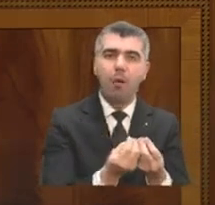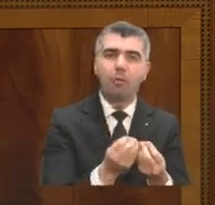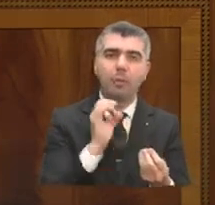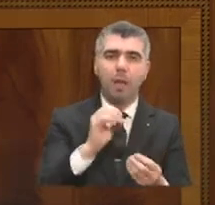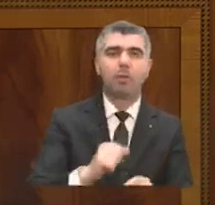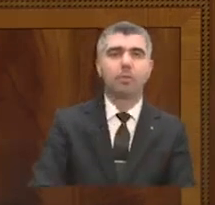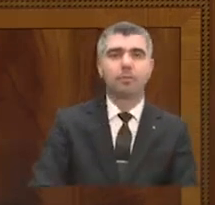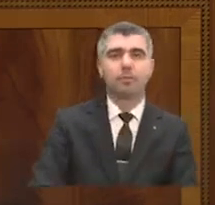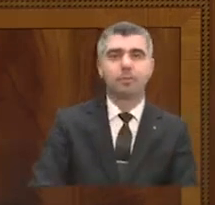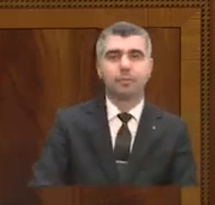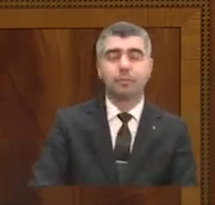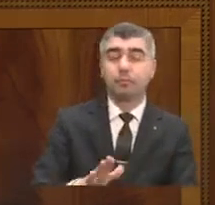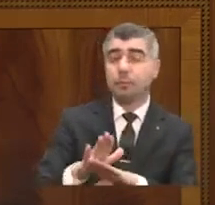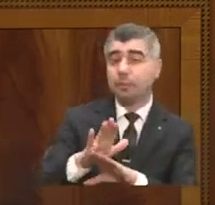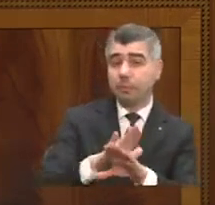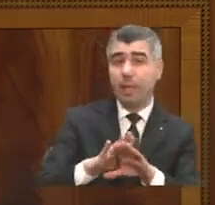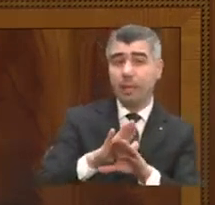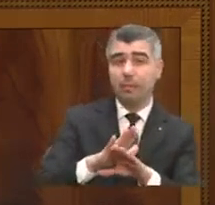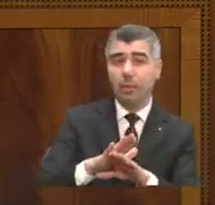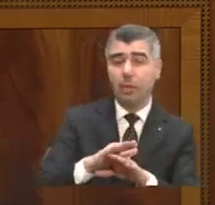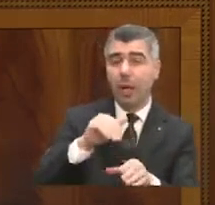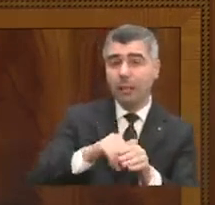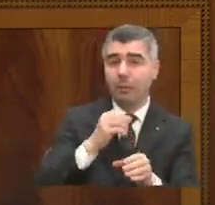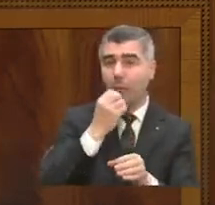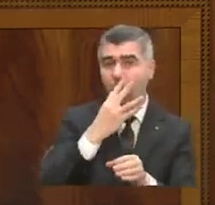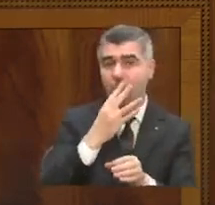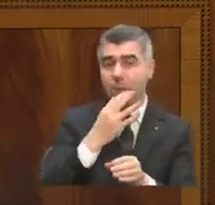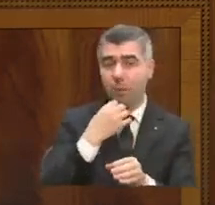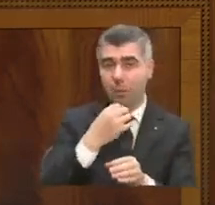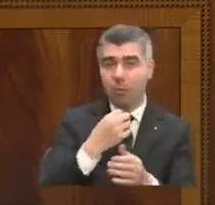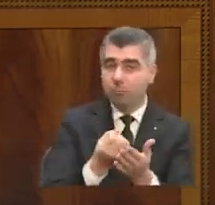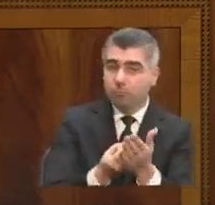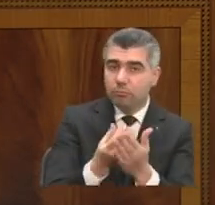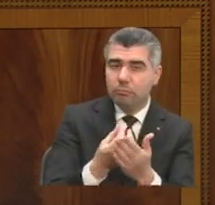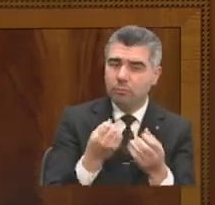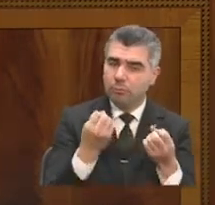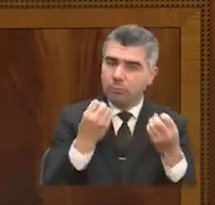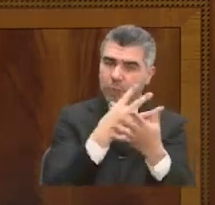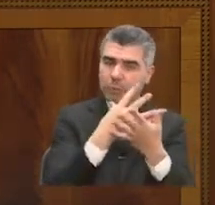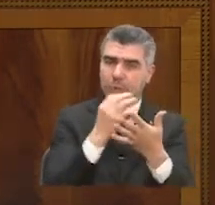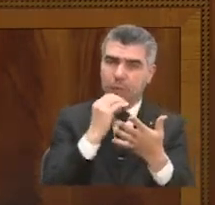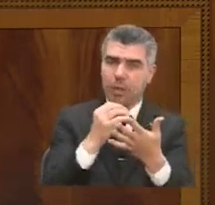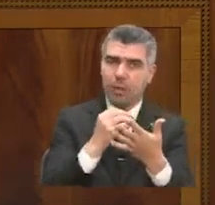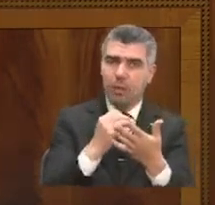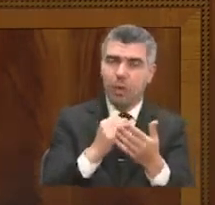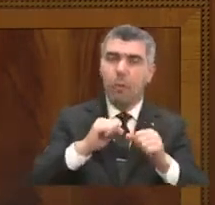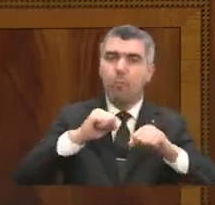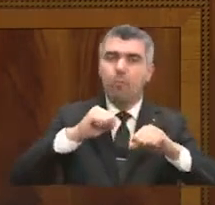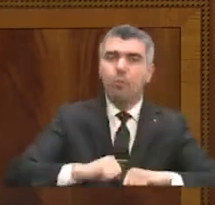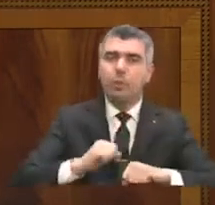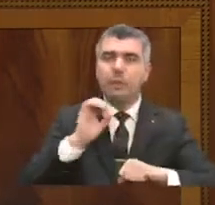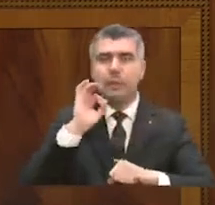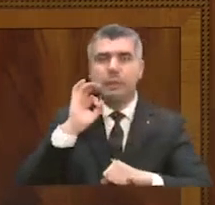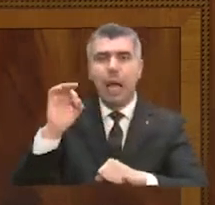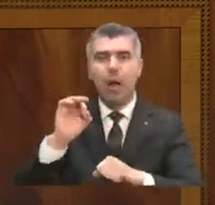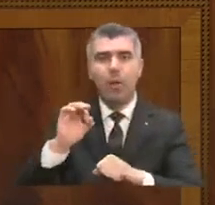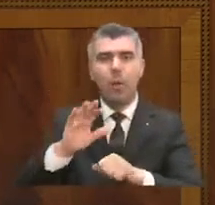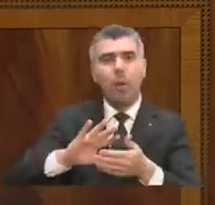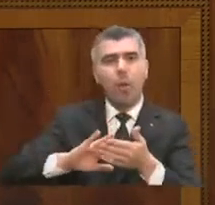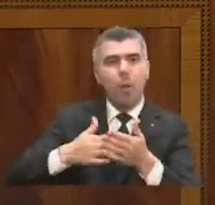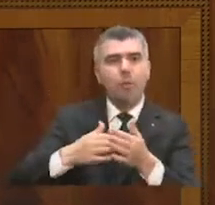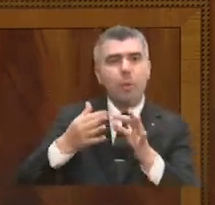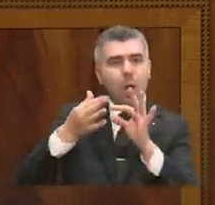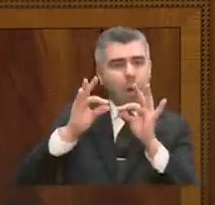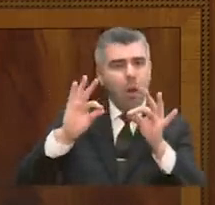الشامل. اسمحوا لنا في فريقنا بأن نعبر لكم عن استغرابنا بأن يترك مجلسكم الموقر كل هذه